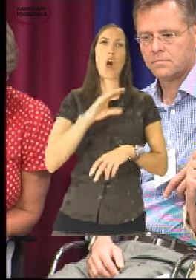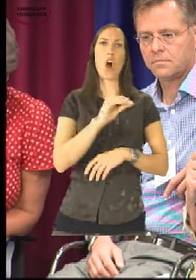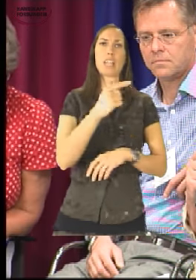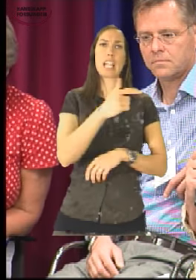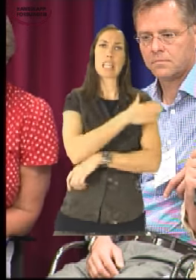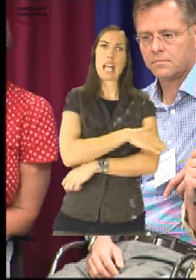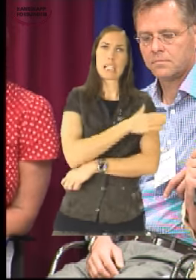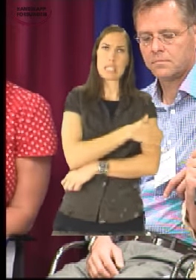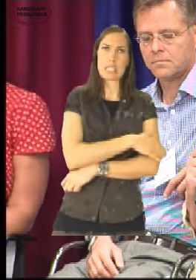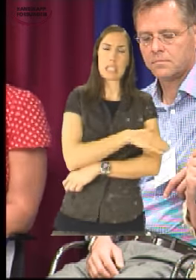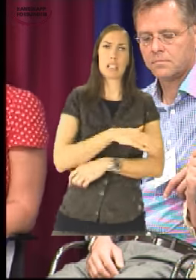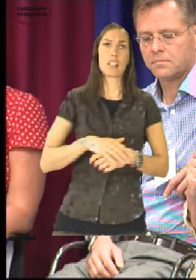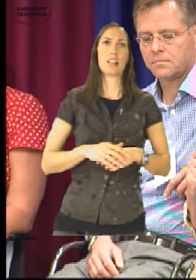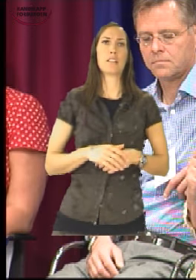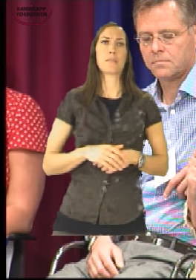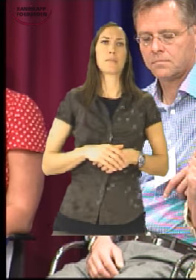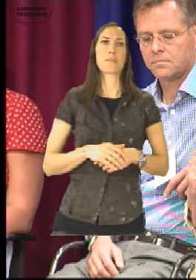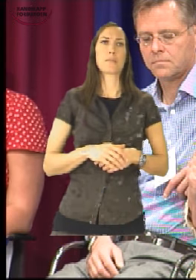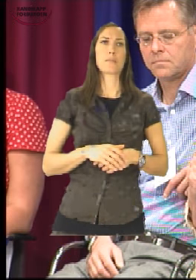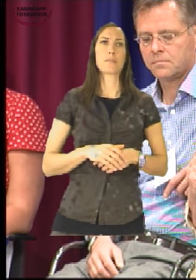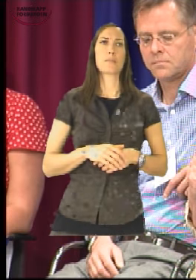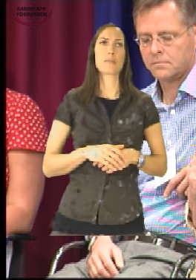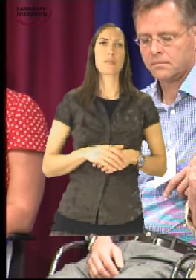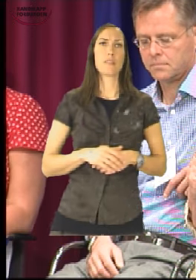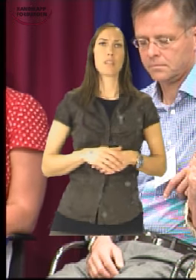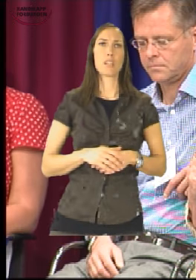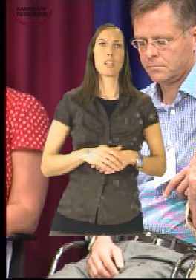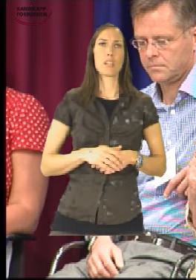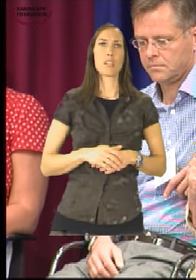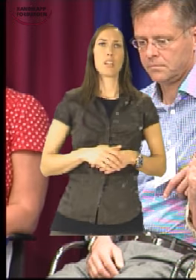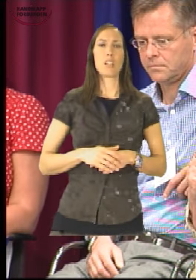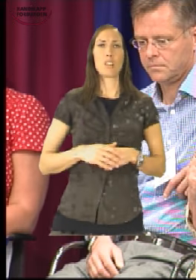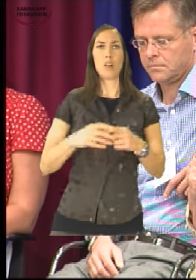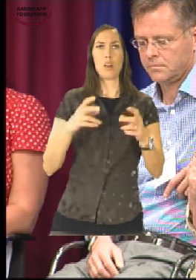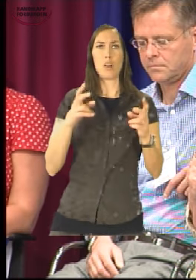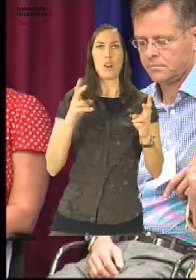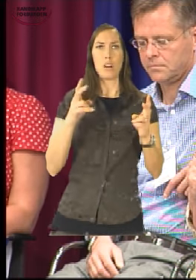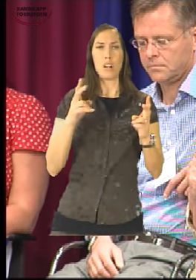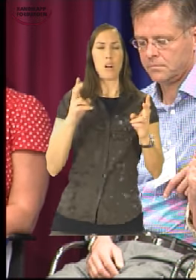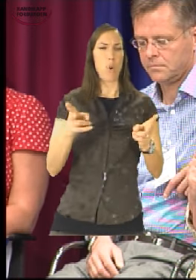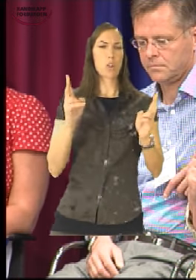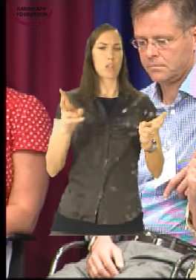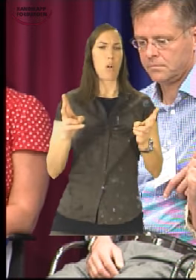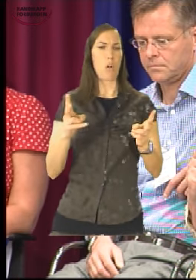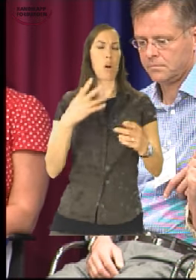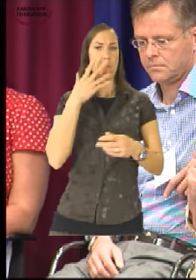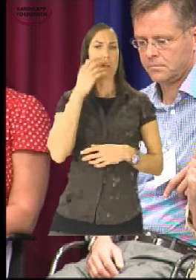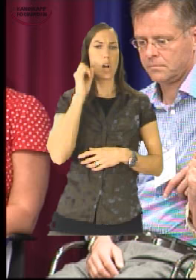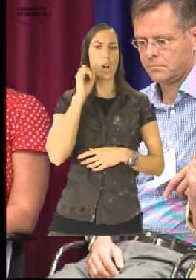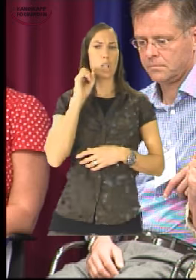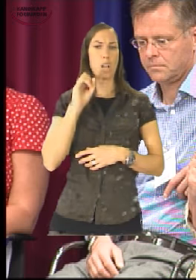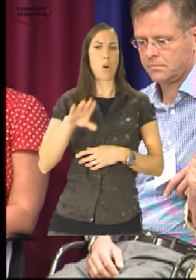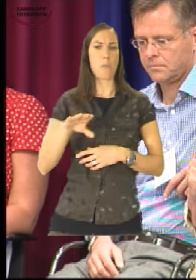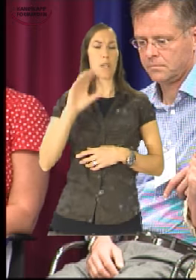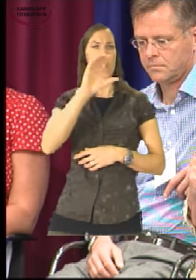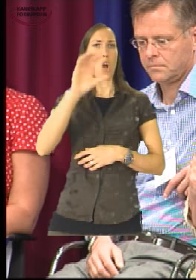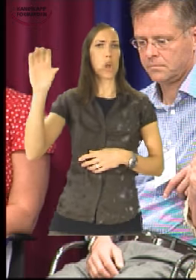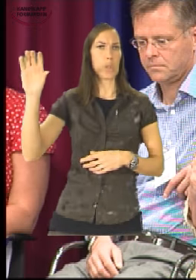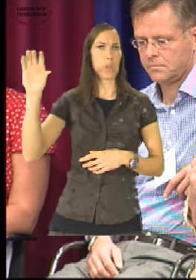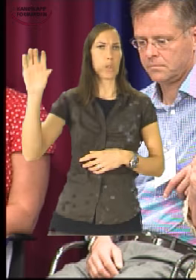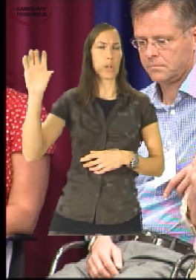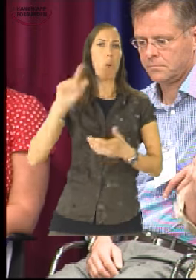AT-tjänstgöringar. Och sen är det ju så, statusen tror jag, det har ju varit länge att det är